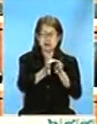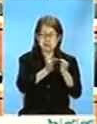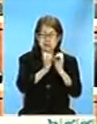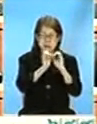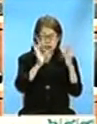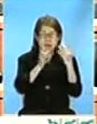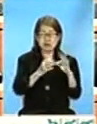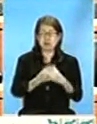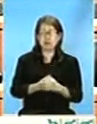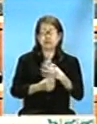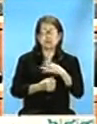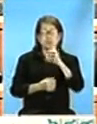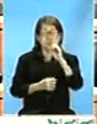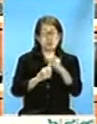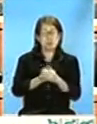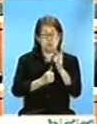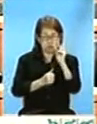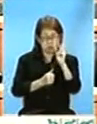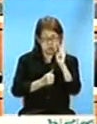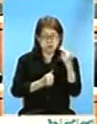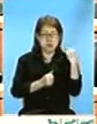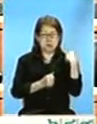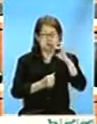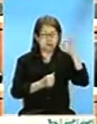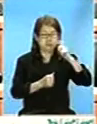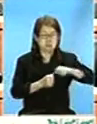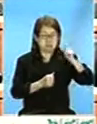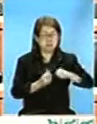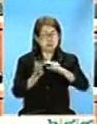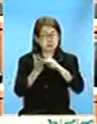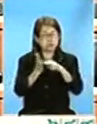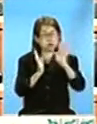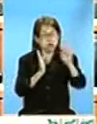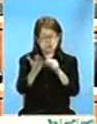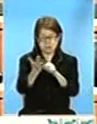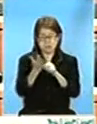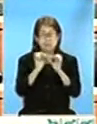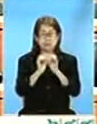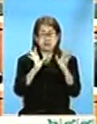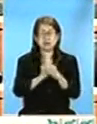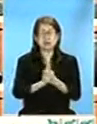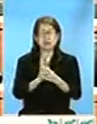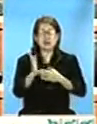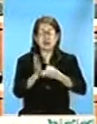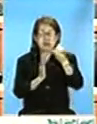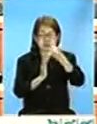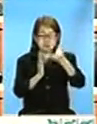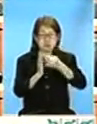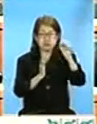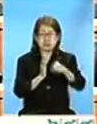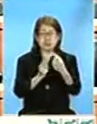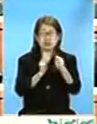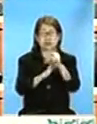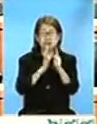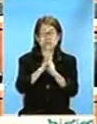จนแล้วว่าการตีความจะเกิดขึ้นเพราะท่านเขียนไว้ไม่ชัดเจนการใช้เขตจังหวัดเป็นส่วนหนึ่งใช่แต่มาตรา